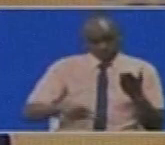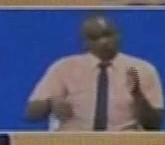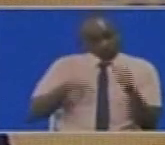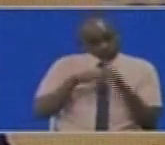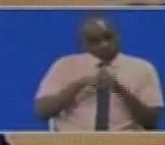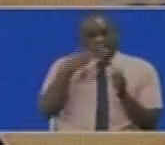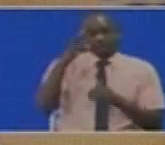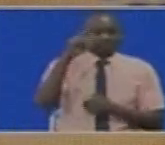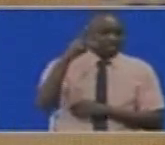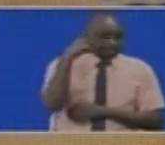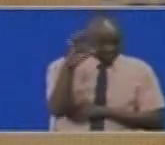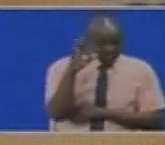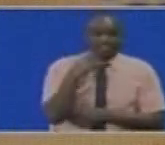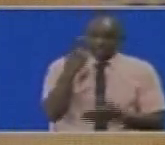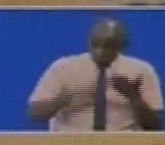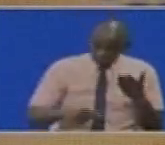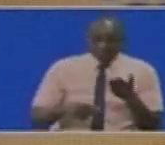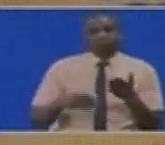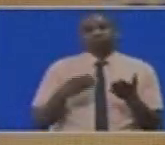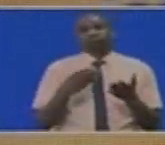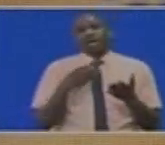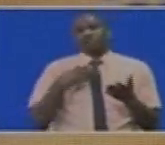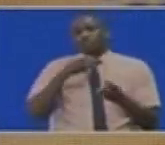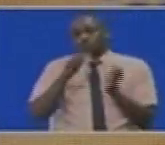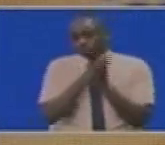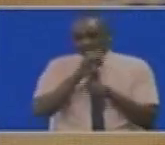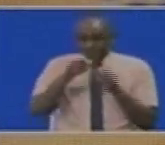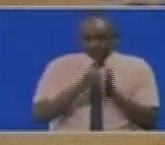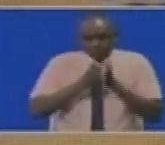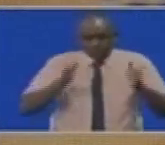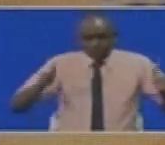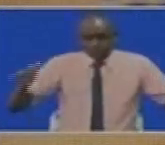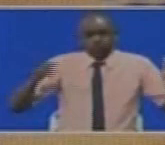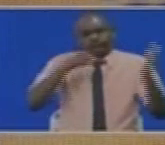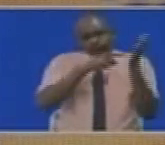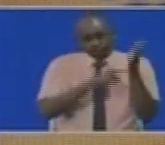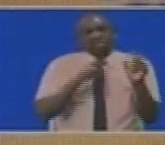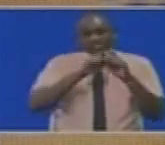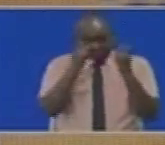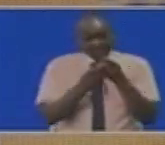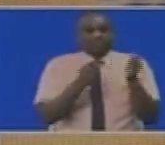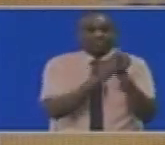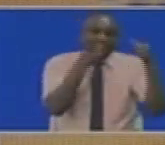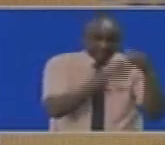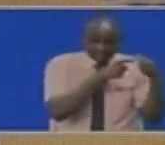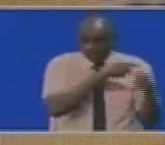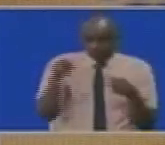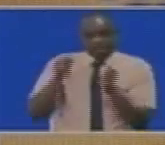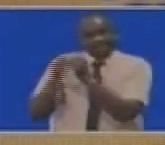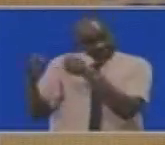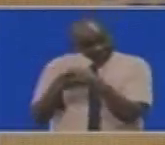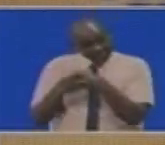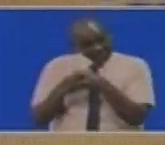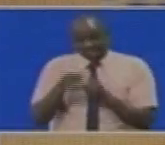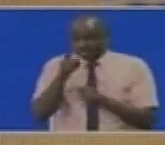nchini FKF inayozuia FKF kutojadili swala la kupanua ligi ya KPL kutoka timu 16 hadi 18.